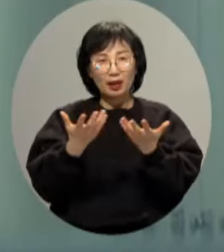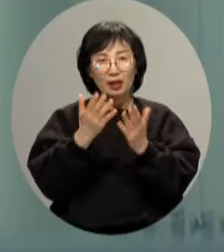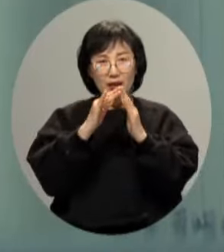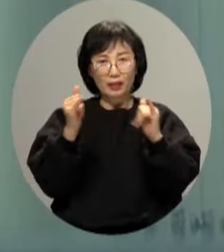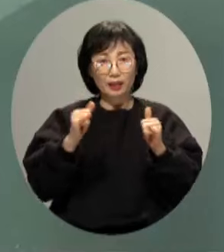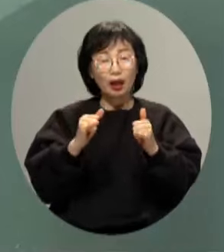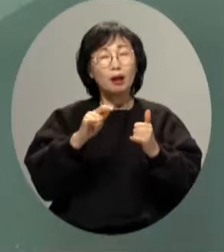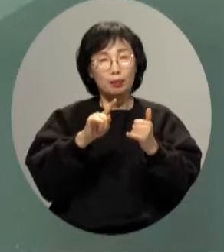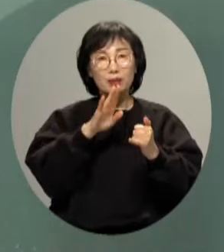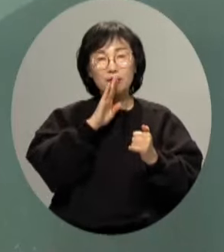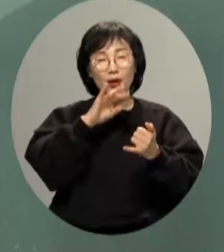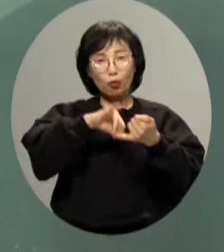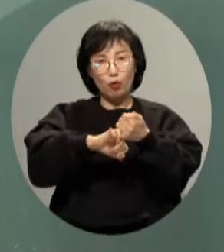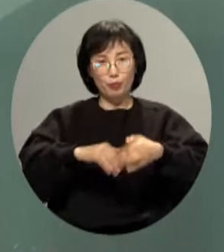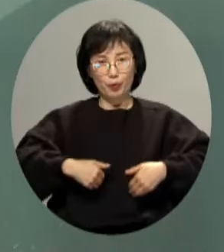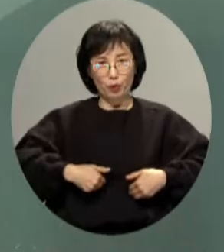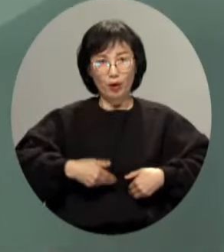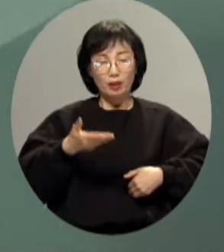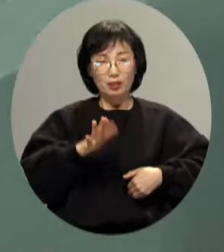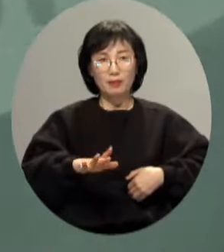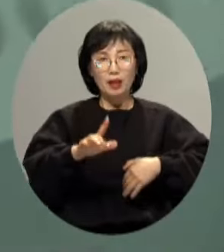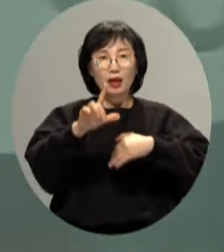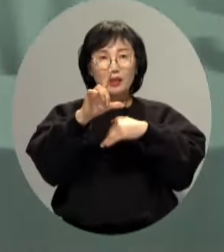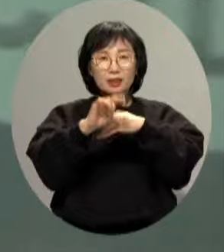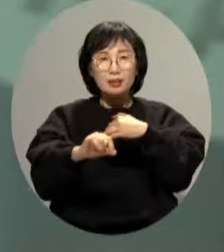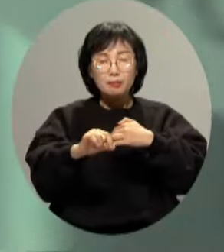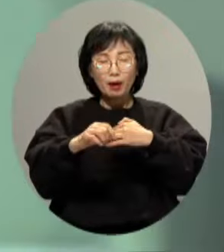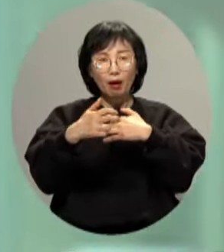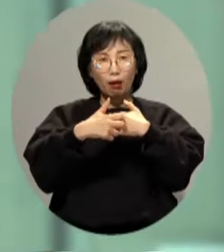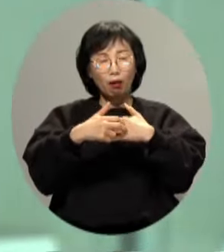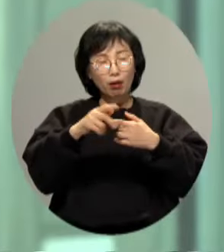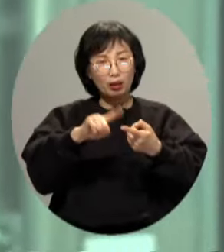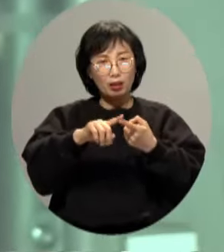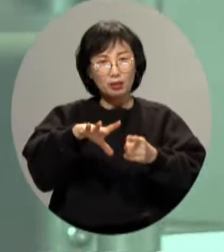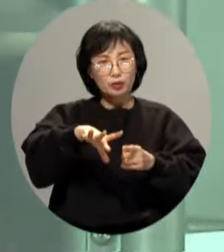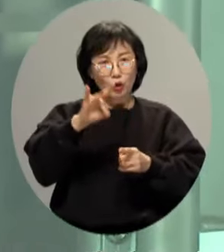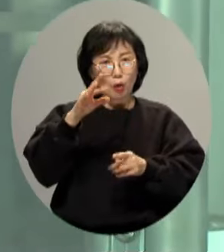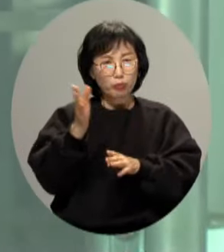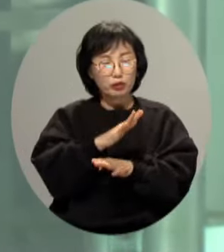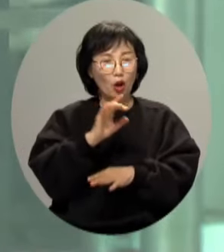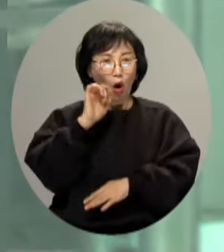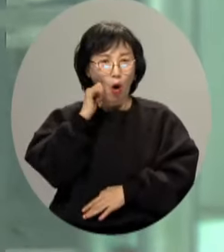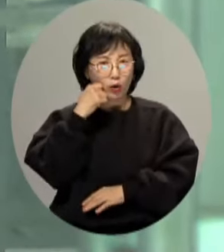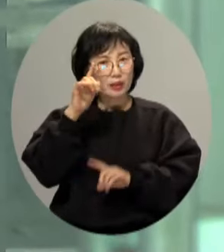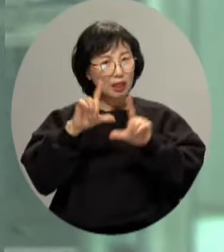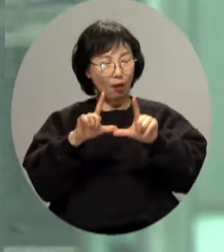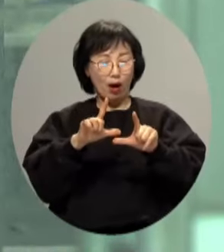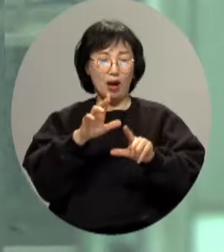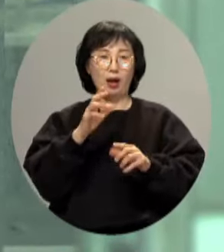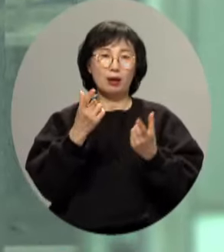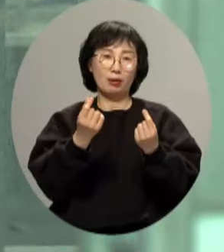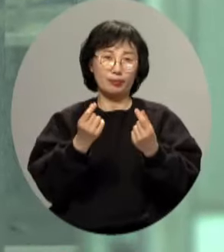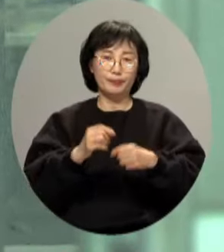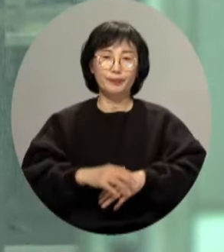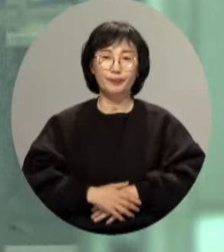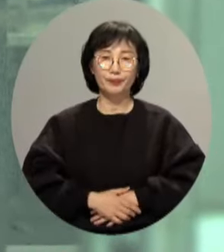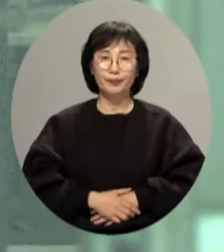시대적인 과제지만 지방의대 정원 확충은 알고 보면 첫걸음조차 버거운 것이 현실입니다. MBC 뉴스 허연호입니다.